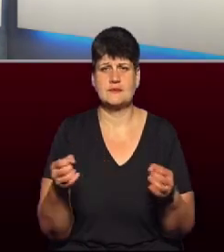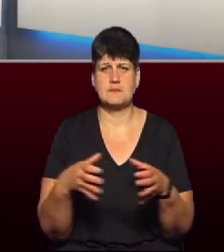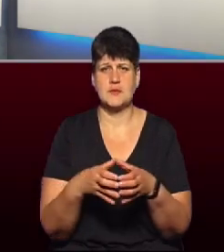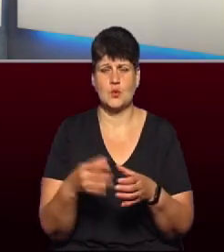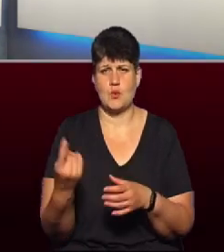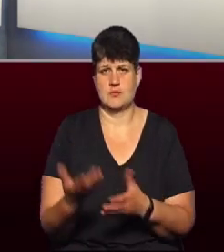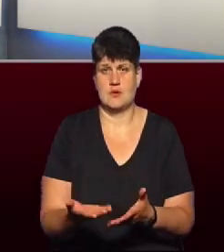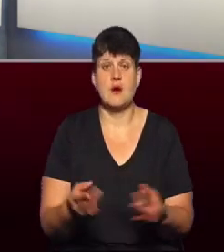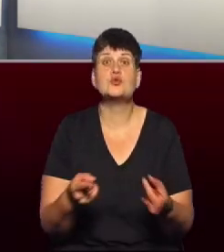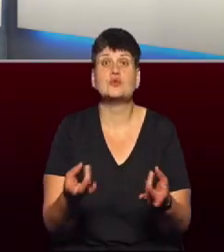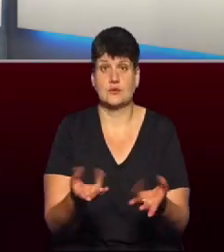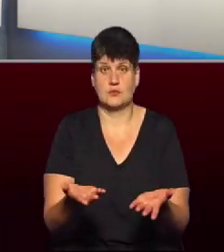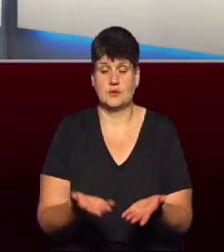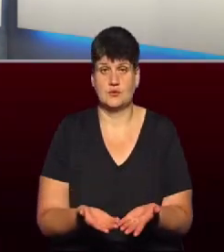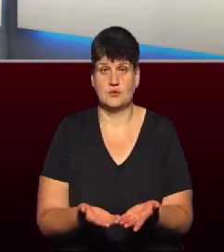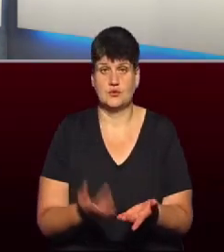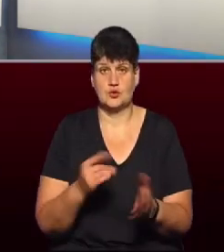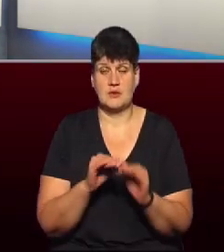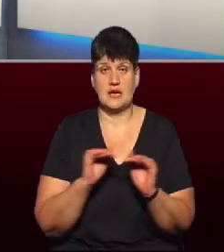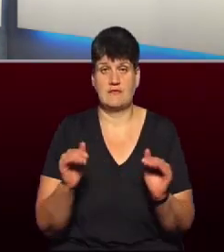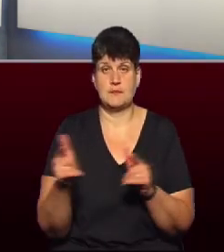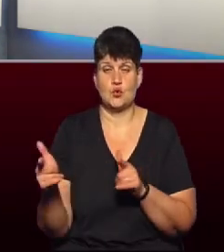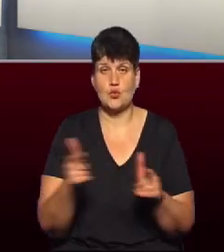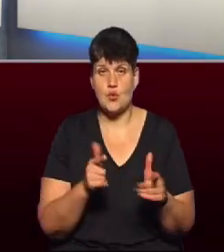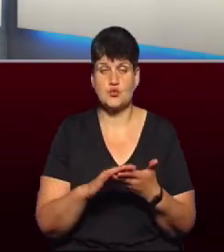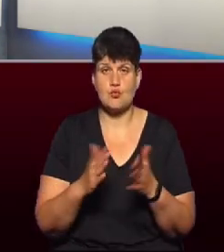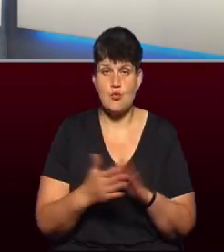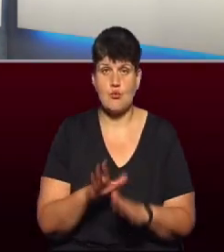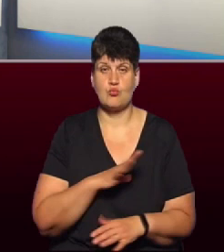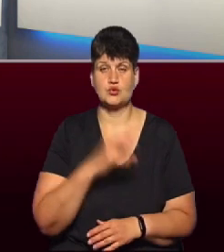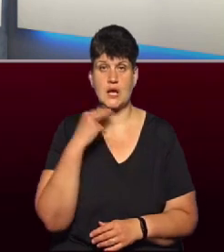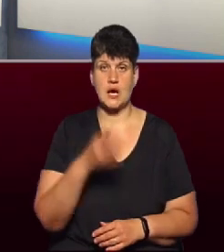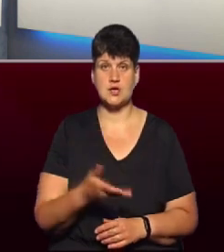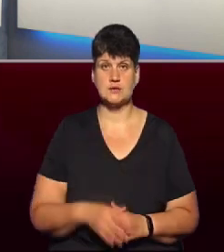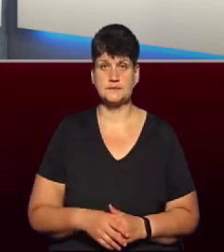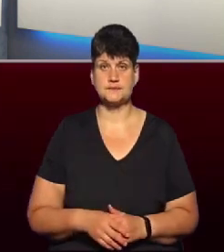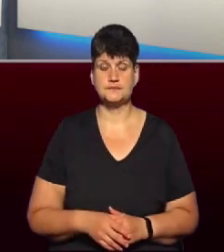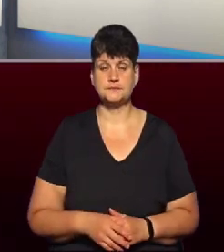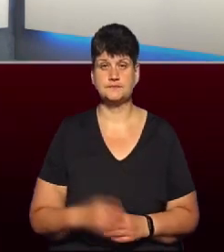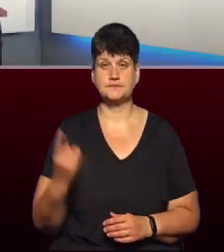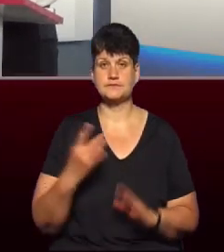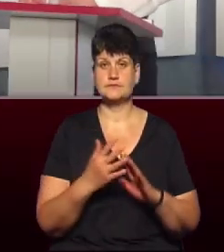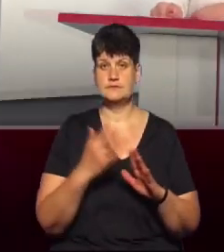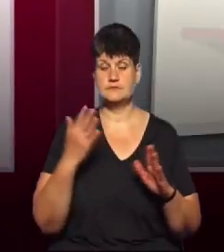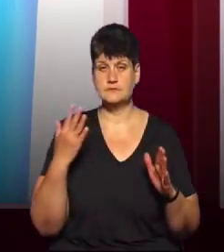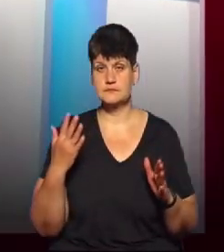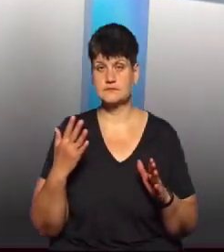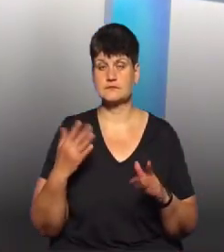зокрема, насамперед, щоб рівень підготовки, щоб умови були кращими? Насамперед, це